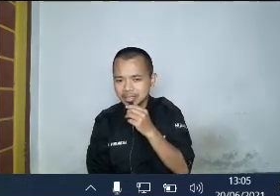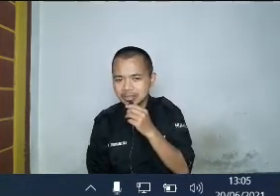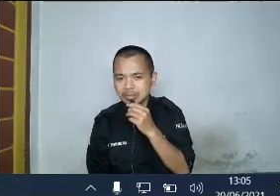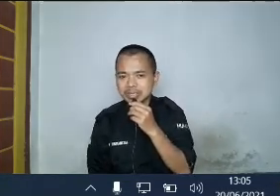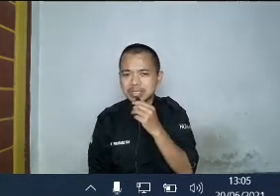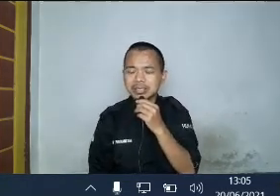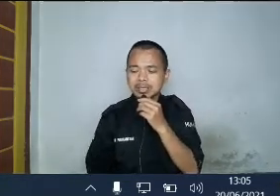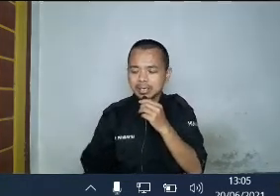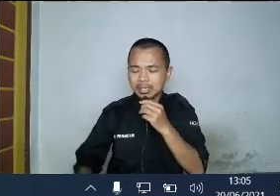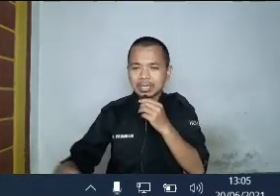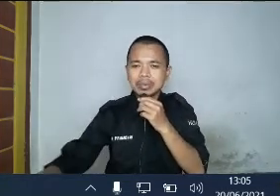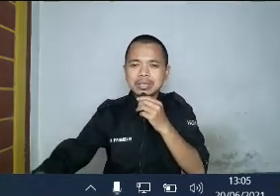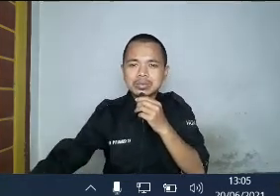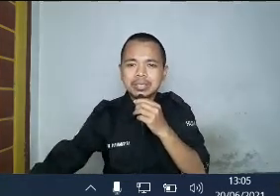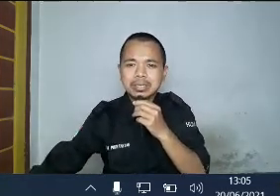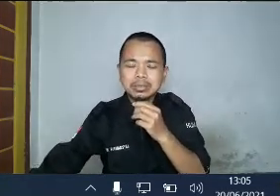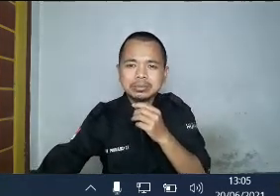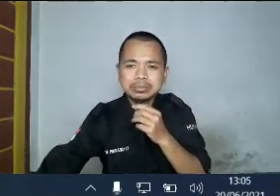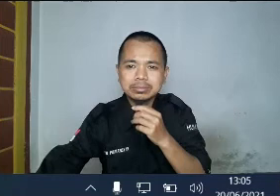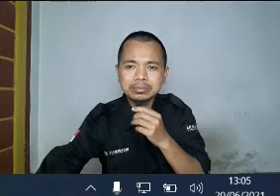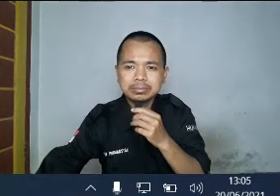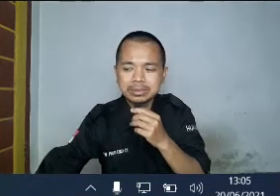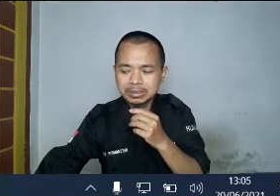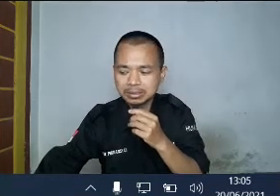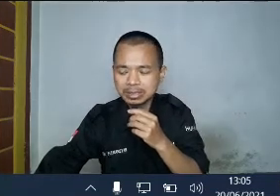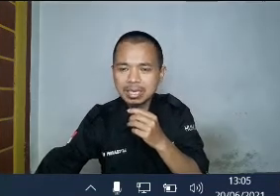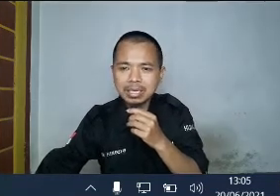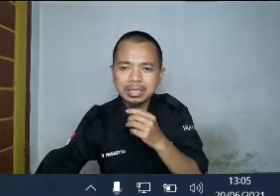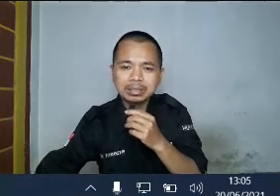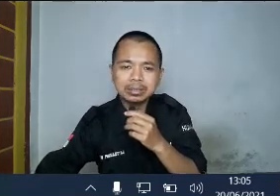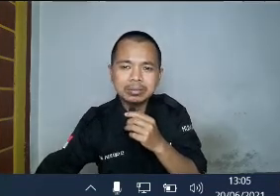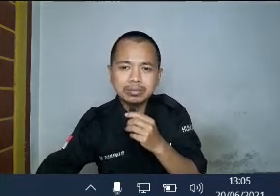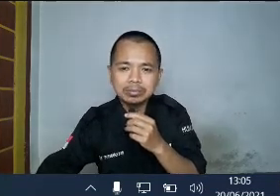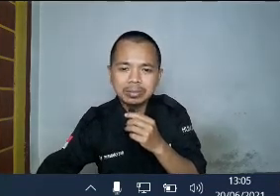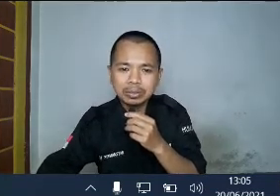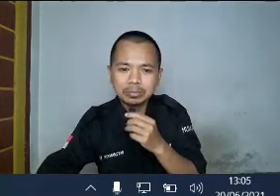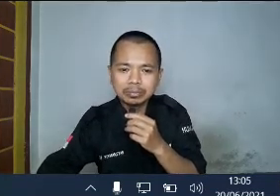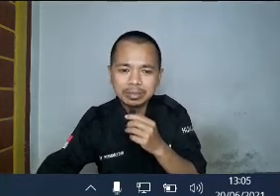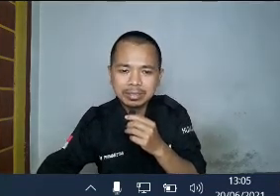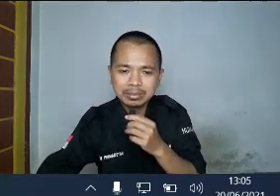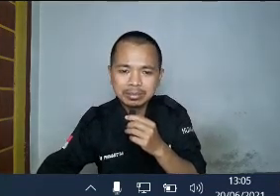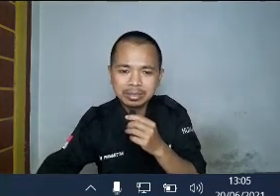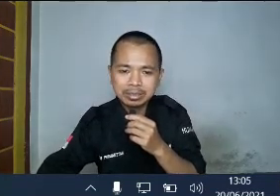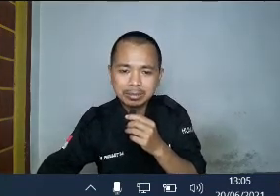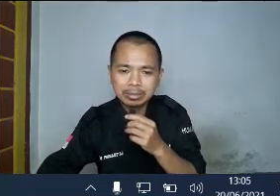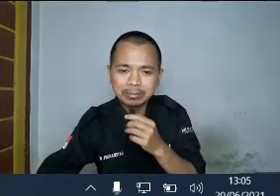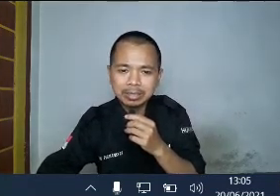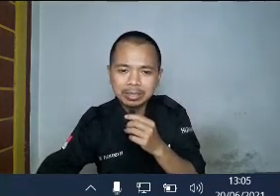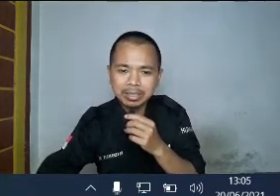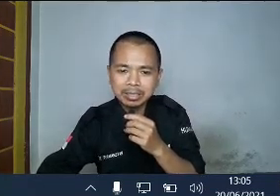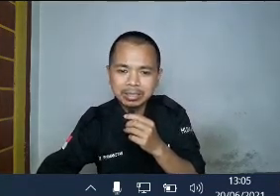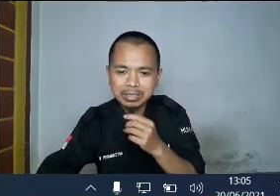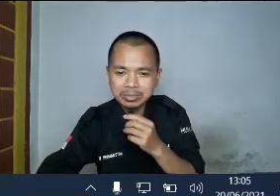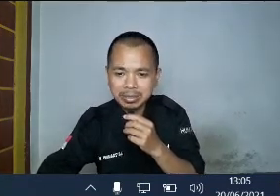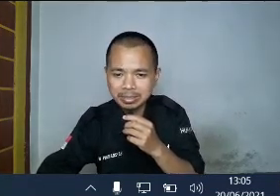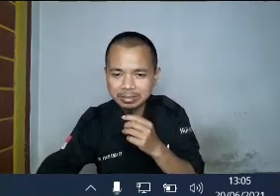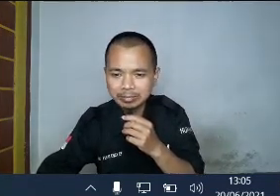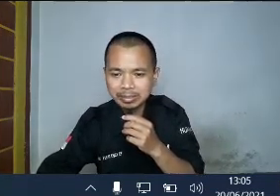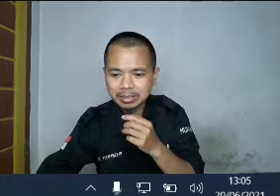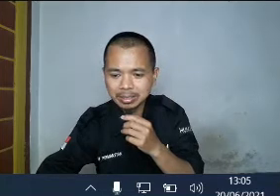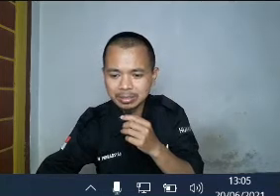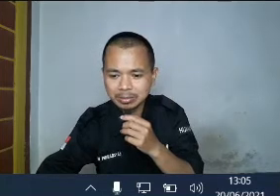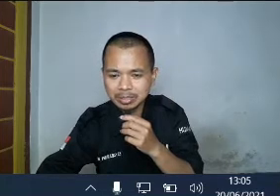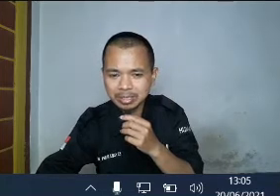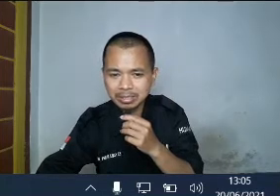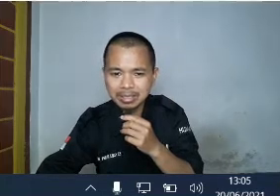siang hari saya akan coba cek Apakah sudah bisa atau belum ya kata temen-temen yang lain Katanya sudah